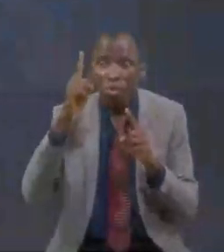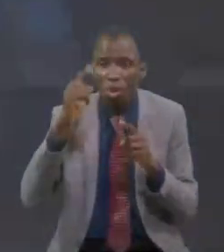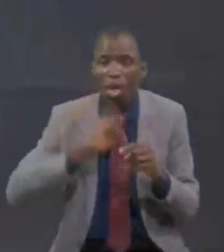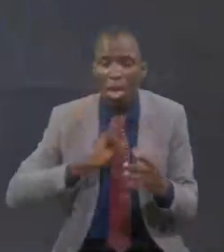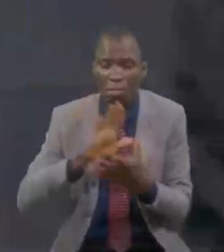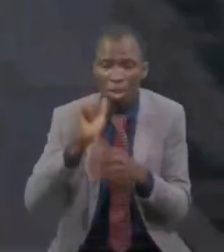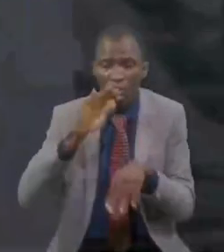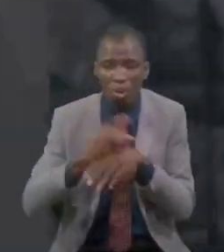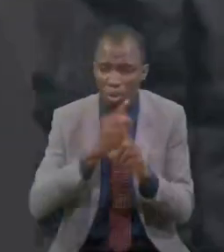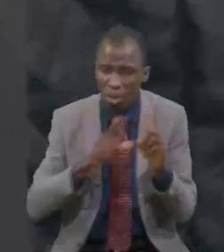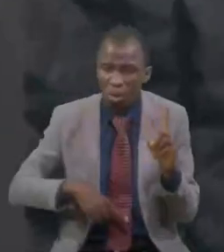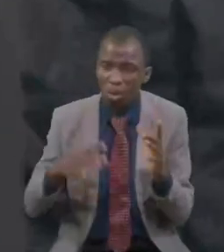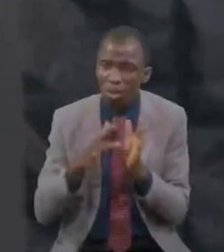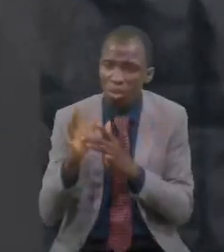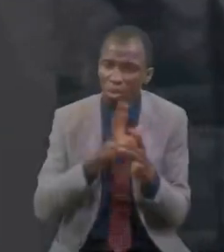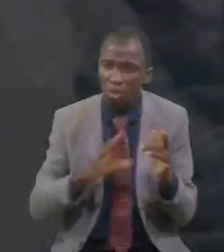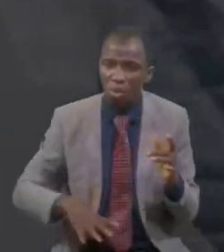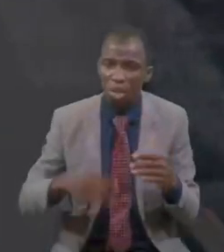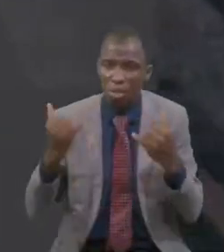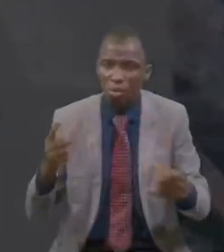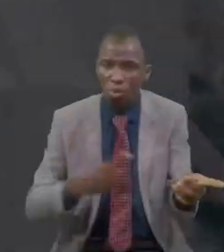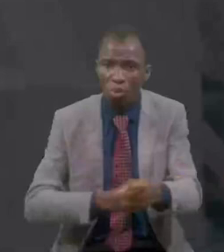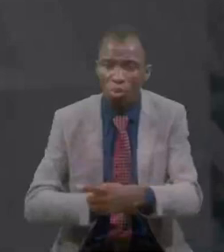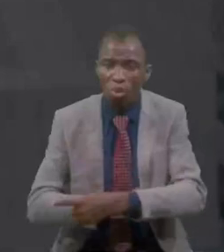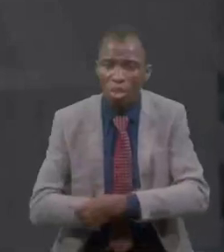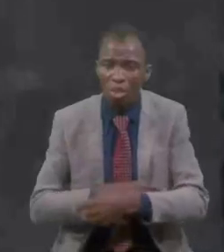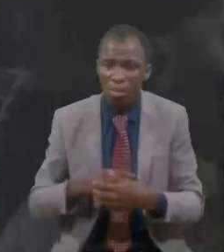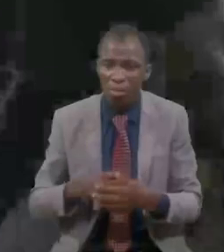crois au Seigneur jésusch ce jour et